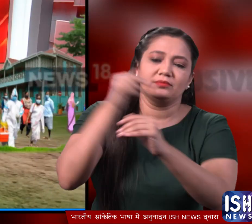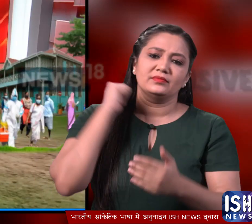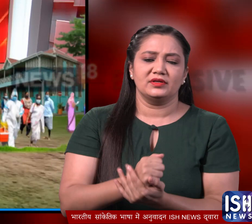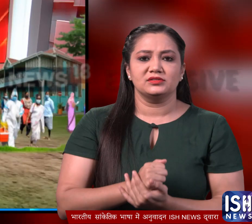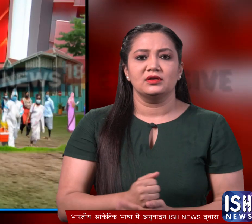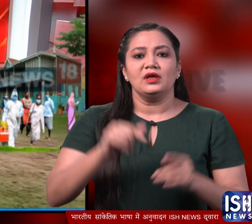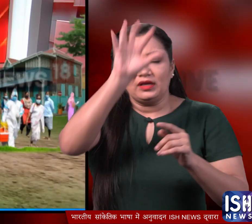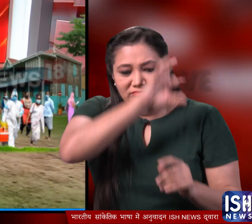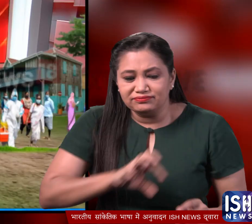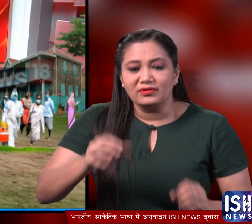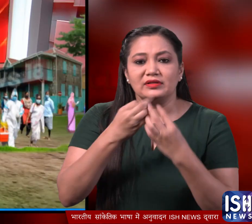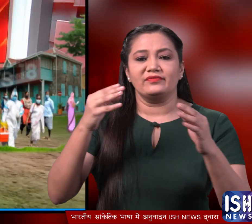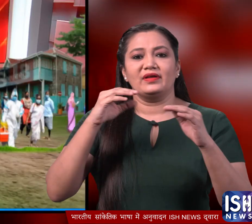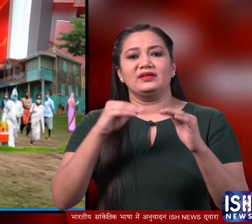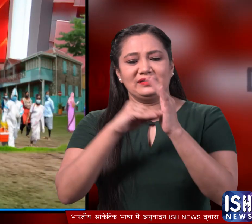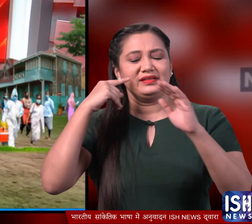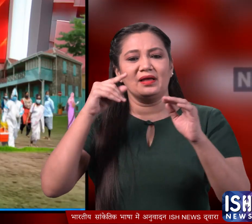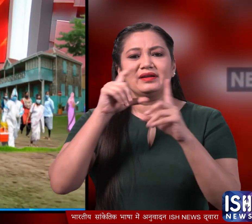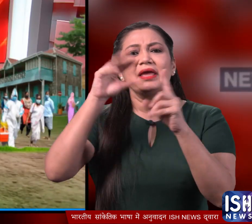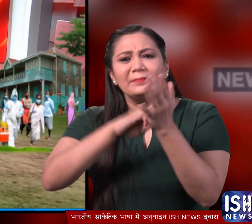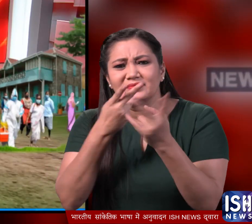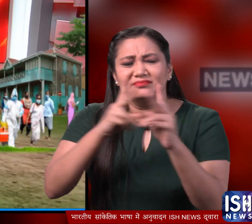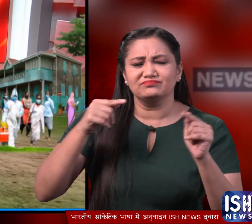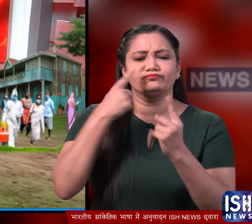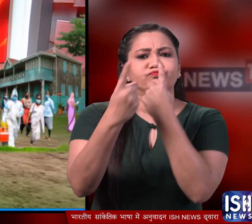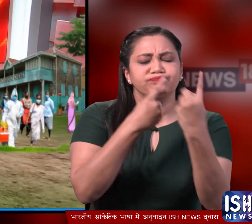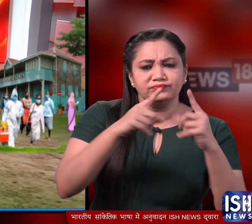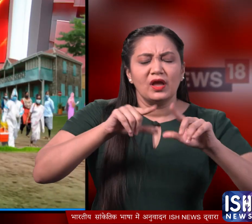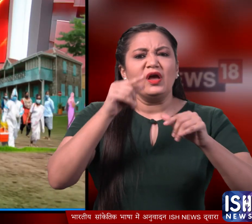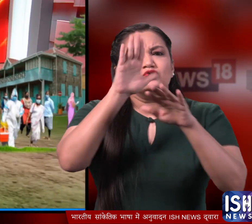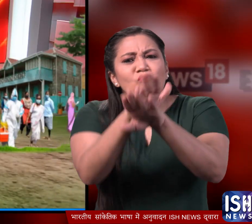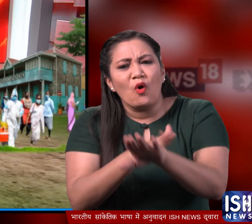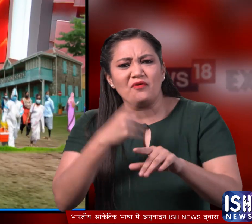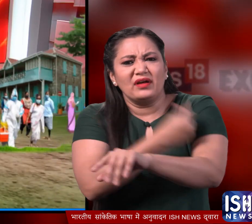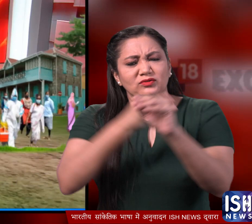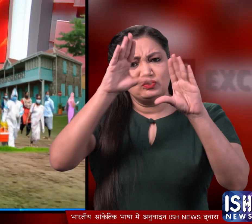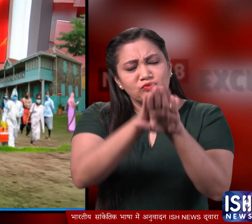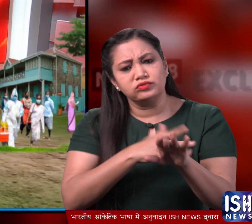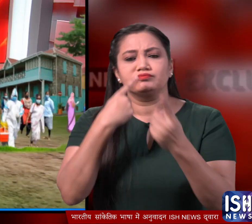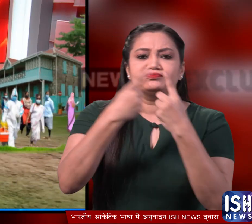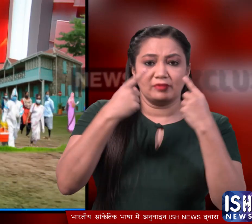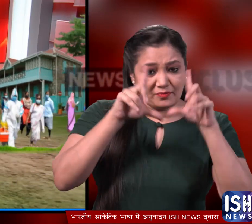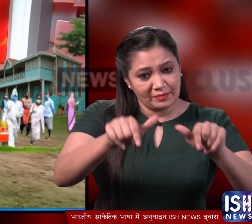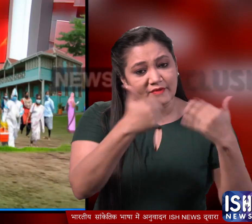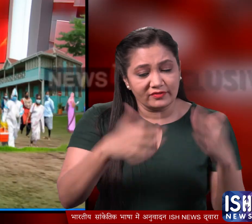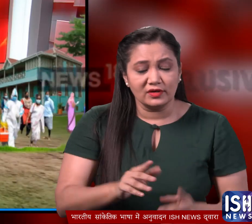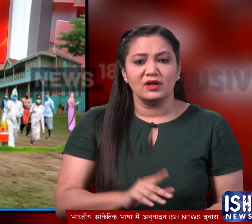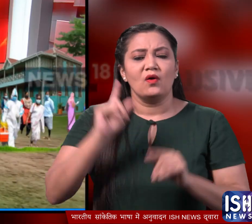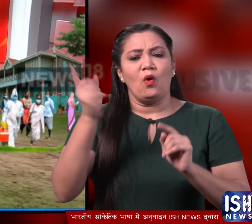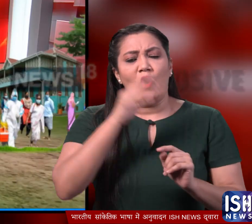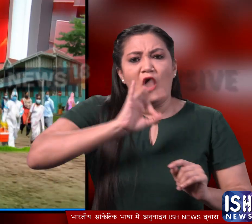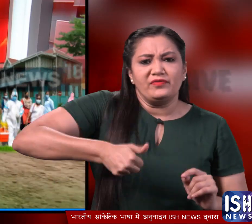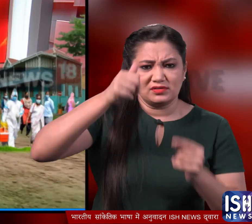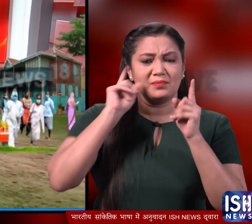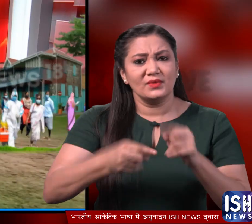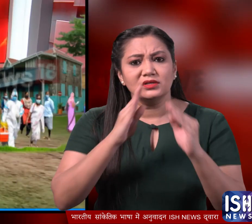پردھان منتری نے دیش کے ان زلوں کے زلادکاریوں کے ساتھ بیٹھک کی جہاں ویکسینیشن کی رفتار بہت دھیمی ہے اس بیٹھک میں پی ایم نے سبھی ادھکاریوں